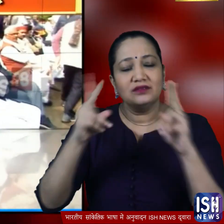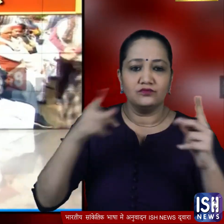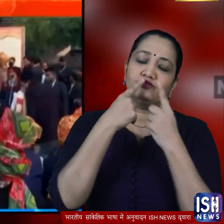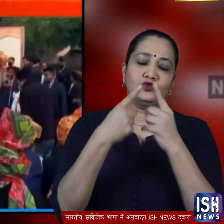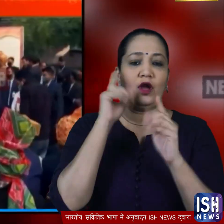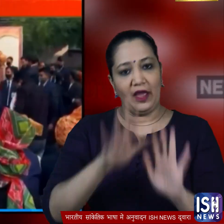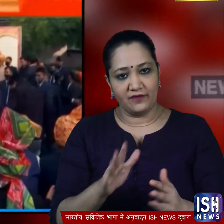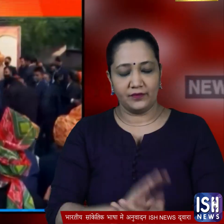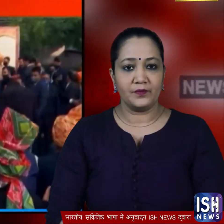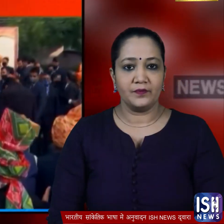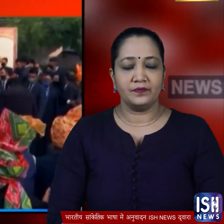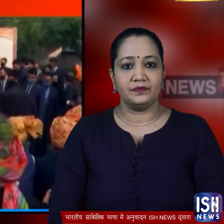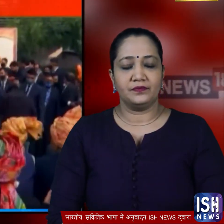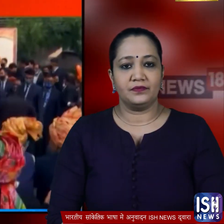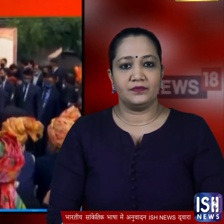हैं।